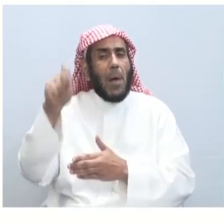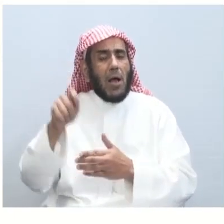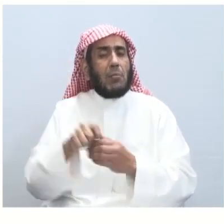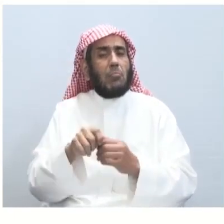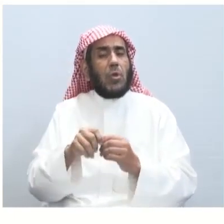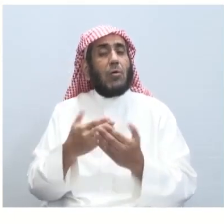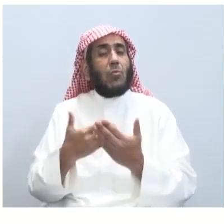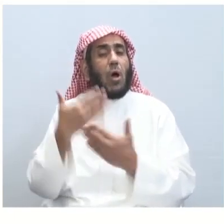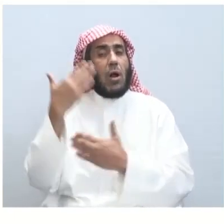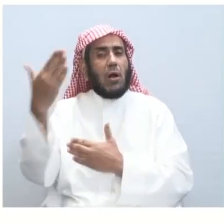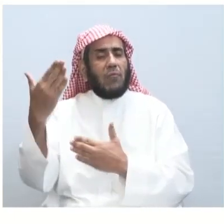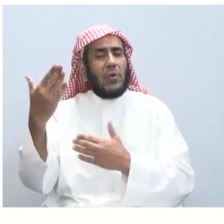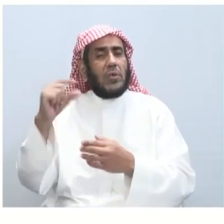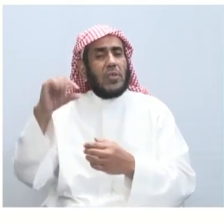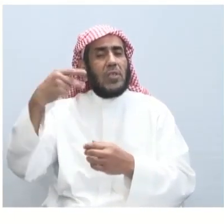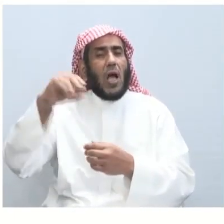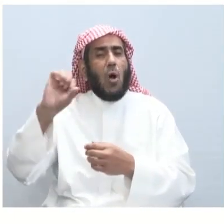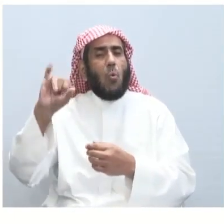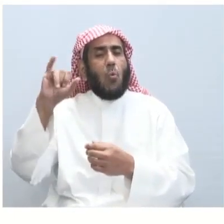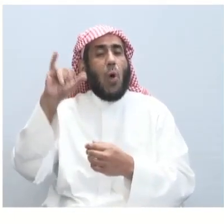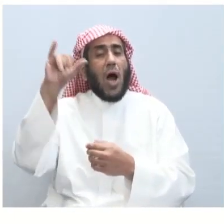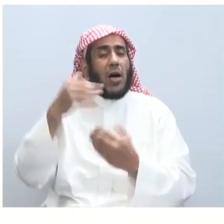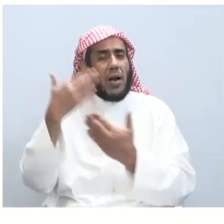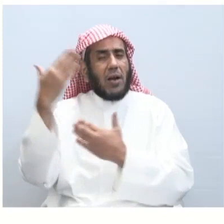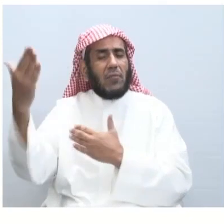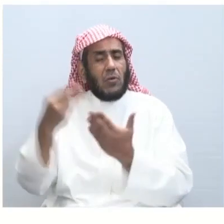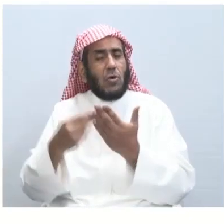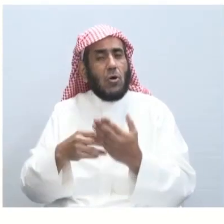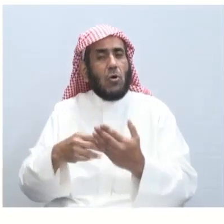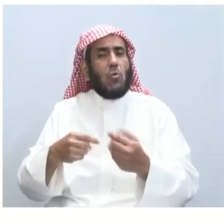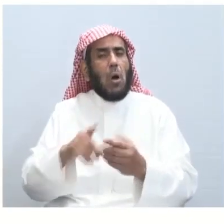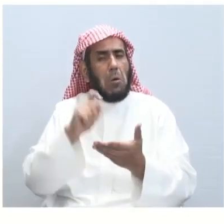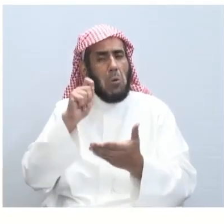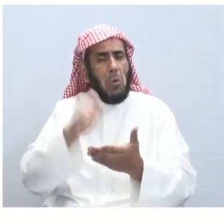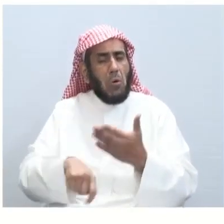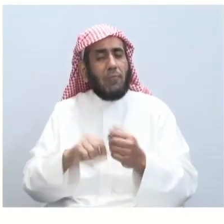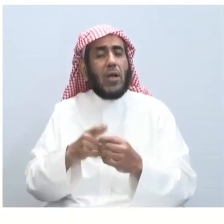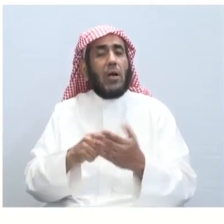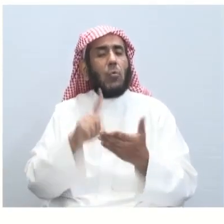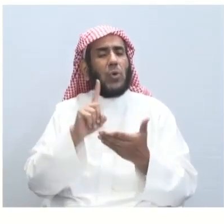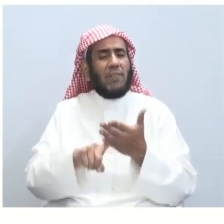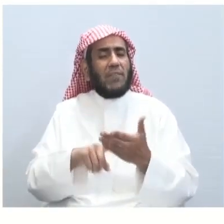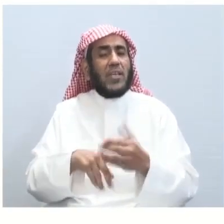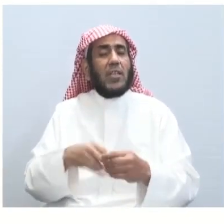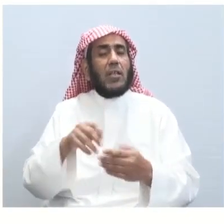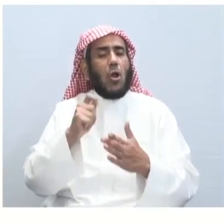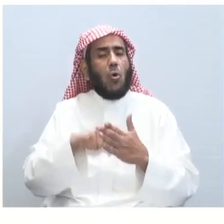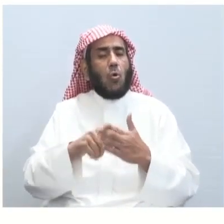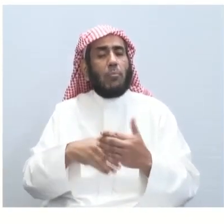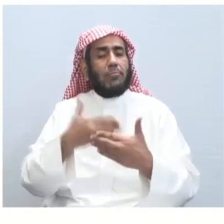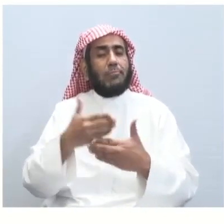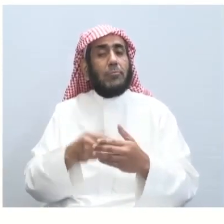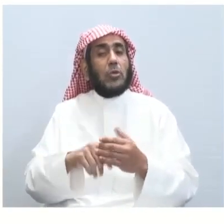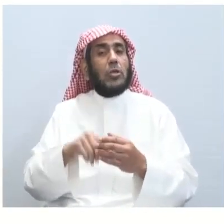من رفع الدعوه وايضا الفصل فيها ايضا كذلك تنفيذ الحكم الصادر